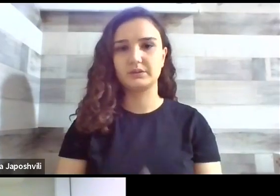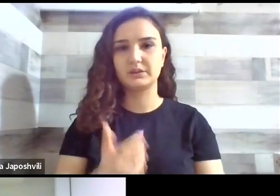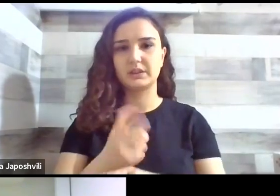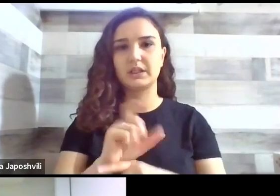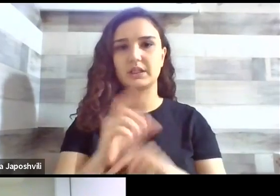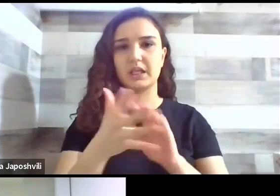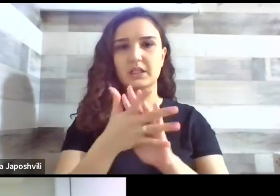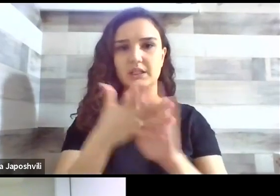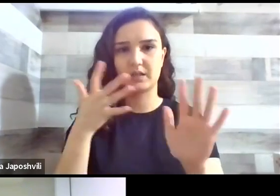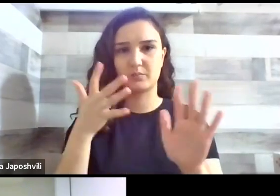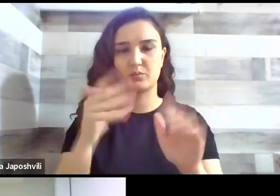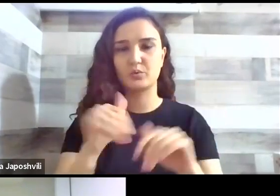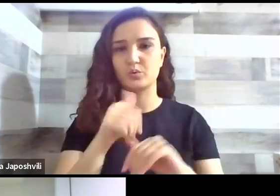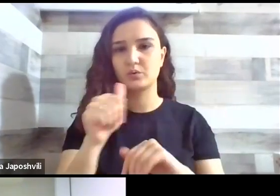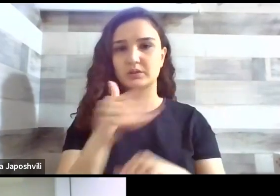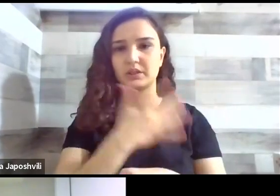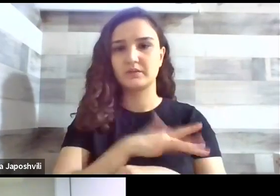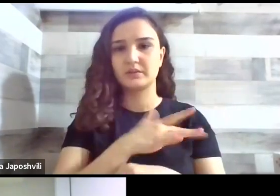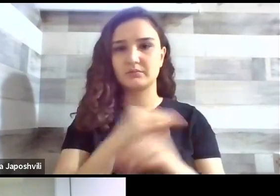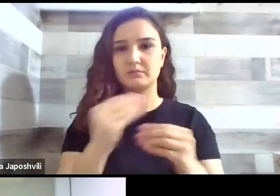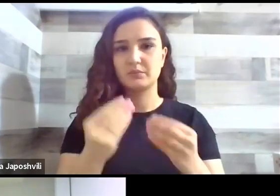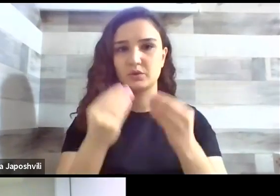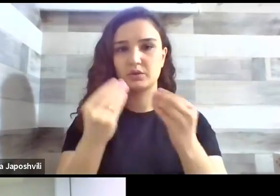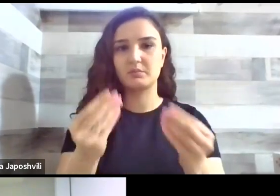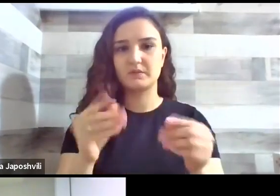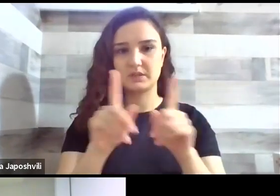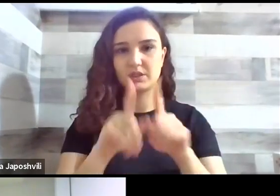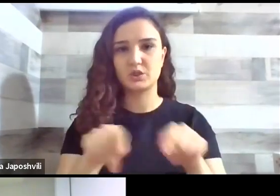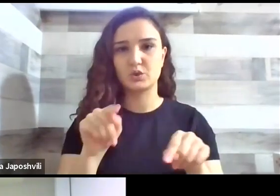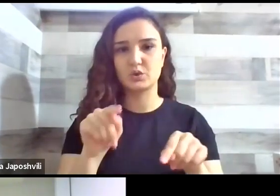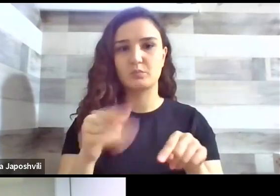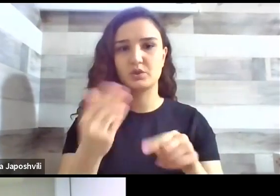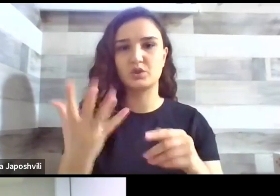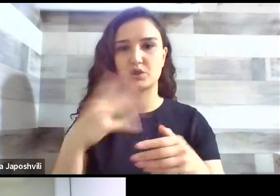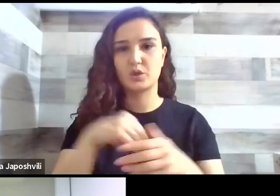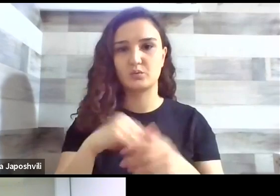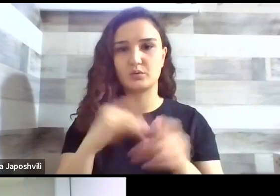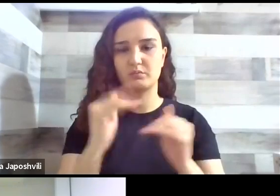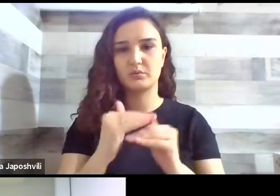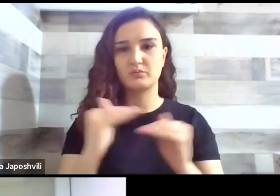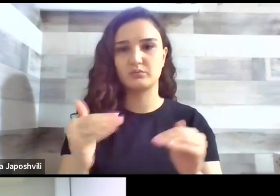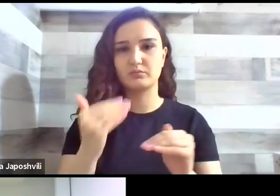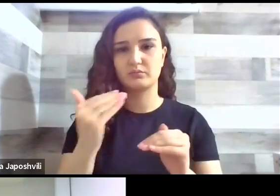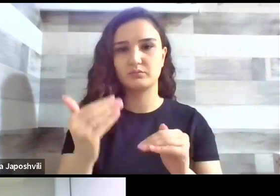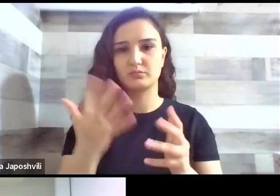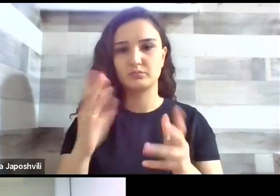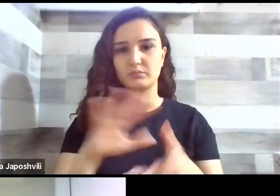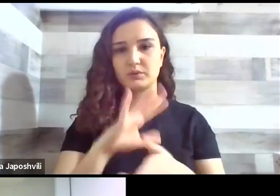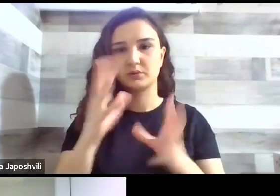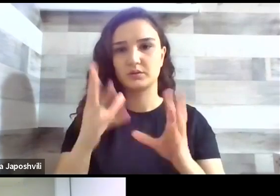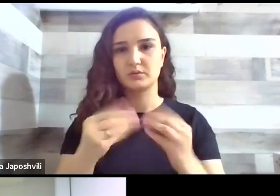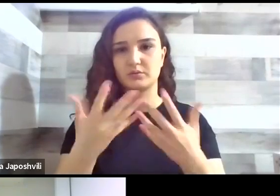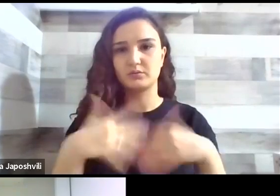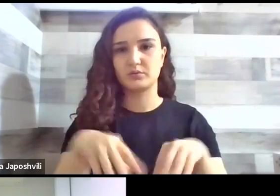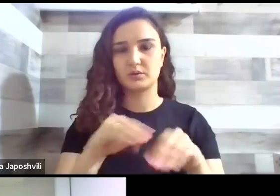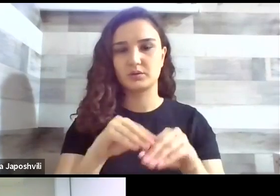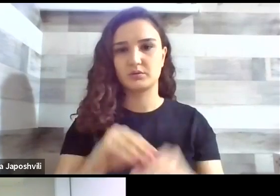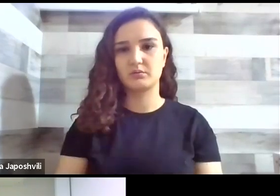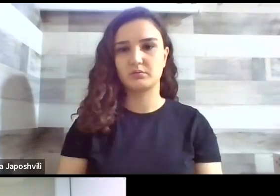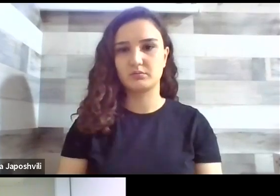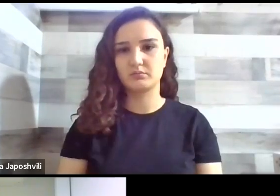გააზრებული, არა, როგორც სერვისის მიწოდებლისთვის, ისე მასში ჩართული ბავშვისთვის თუ მთლიანად ოჯახისთვის.